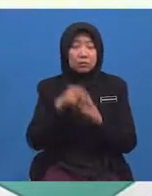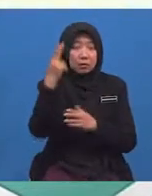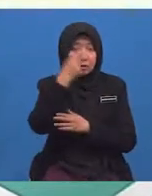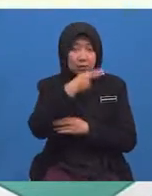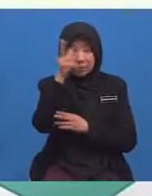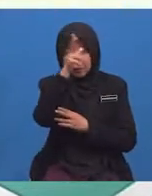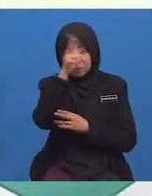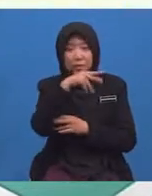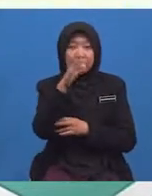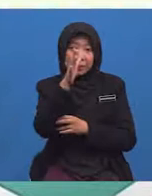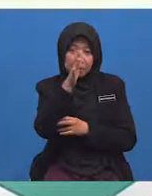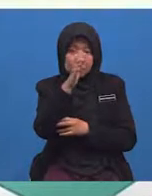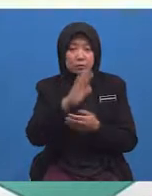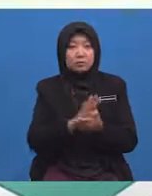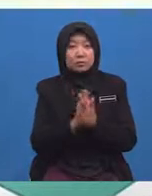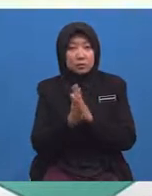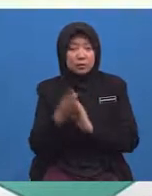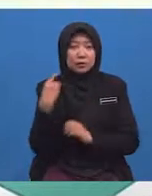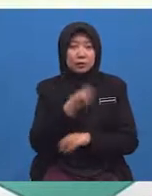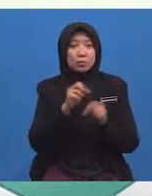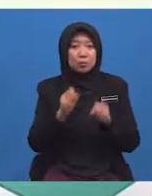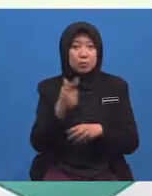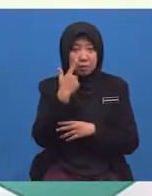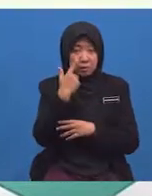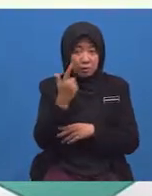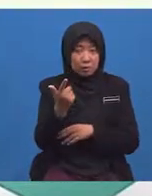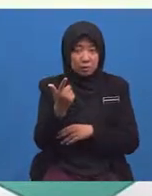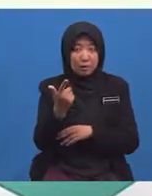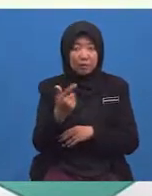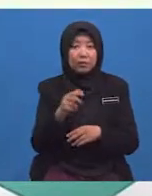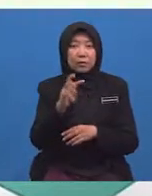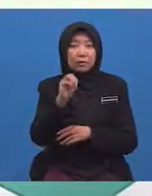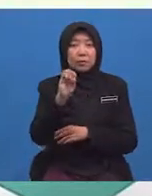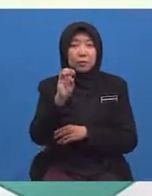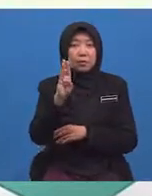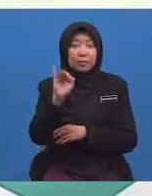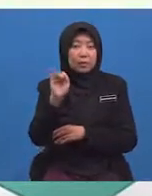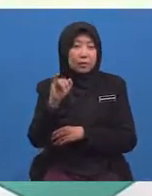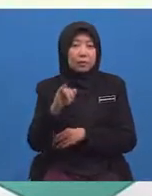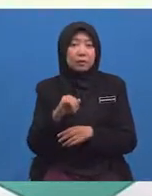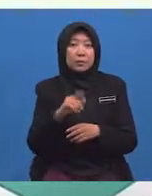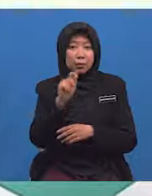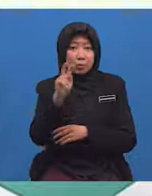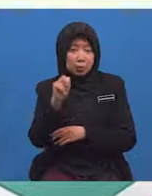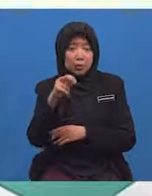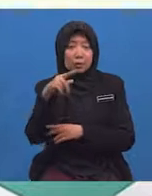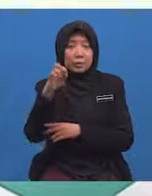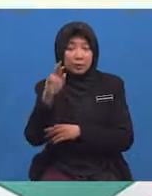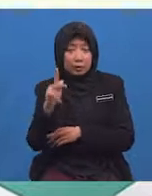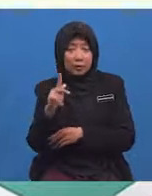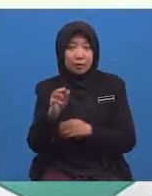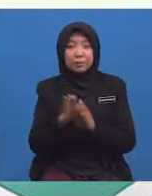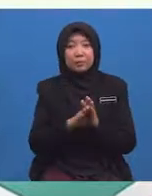Melaka. Maka kita boleh lihat bahawa mobiliti yang berlaku pada Tun Perak